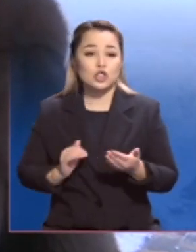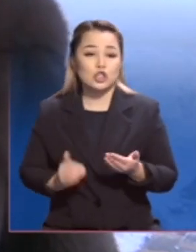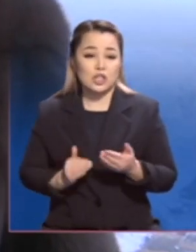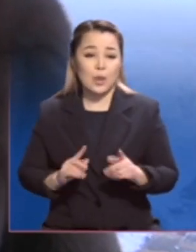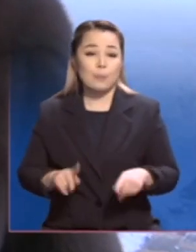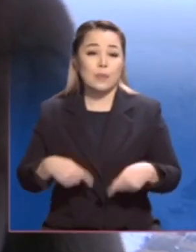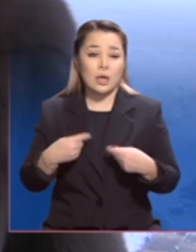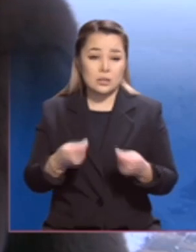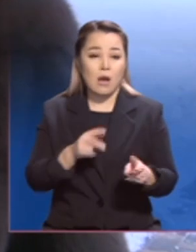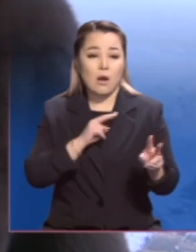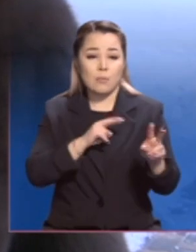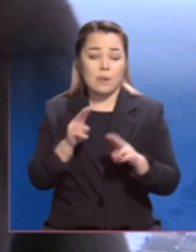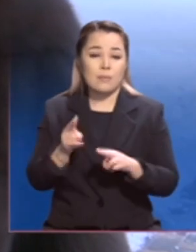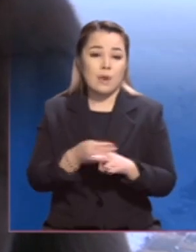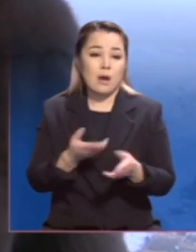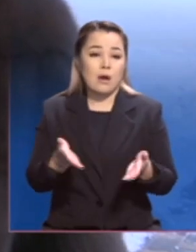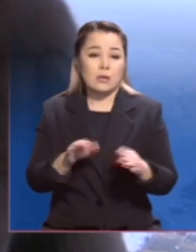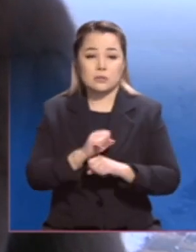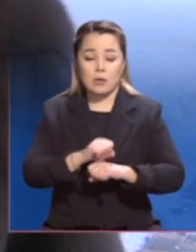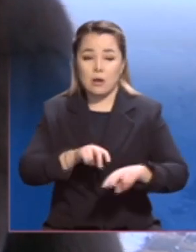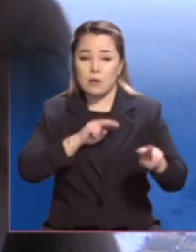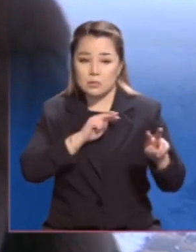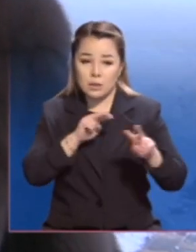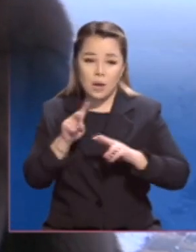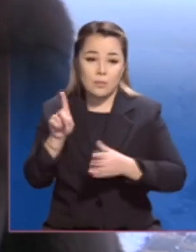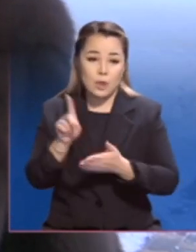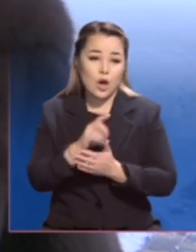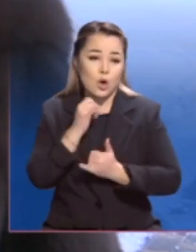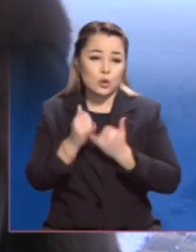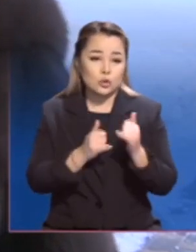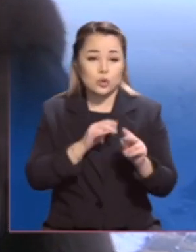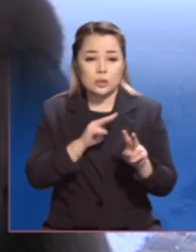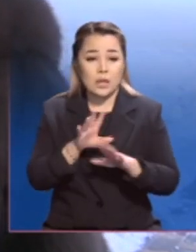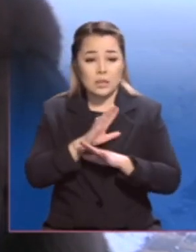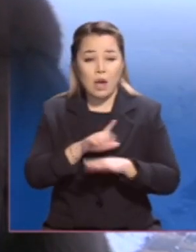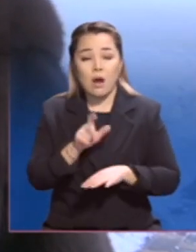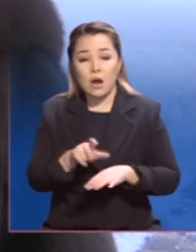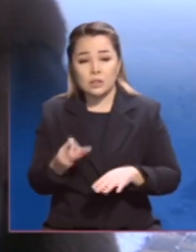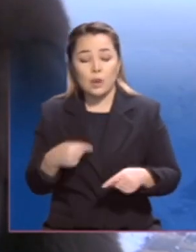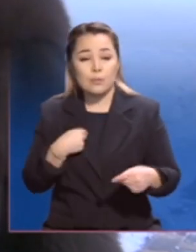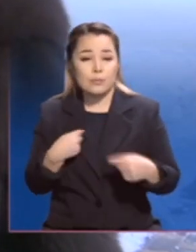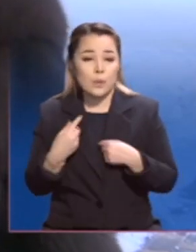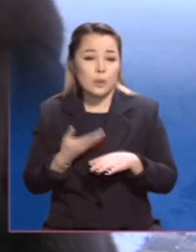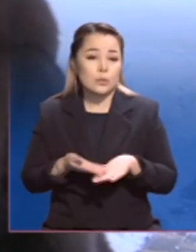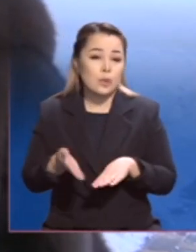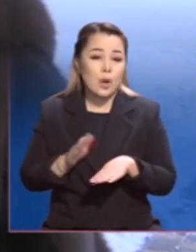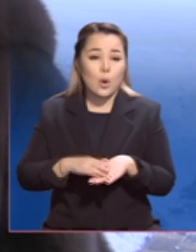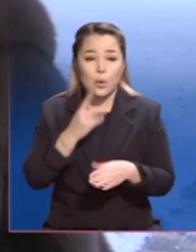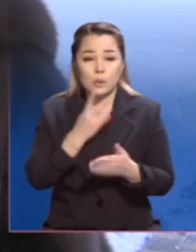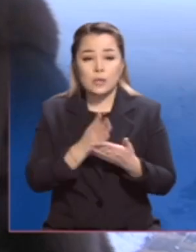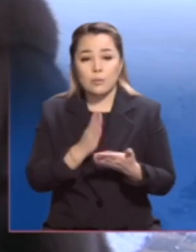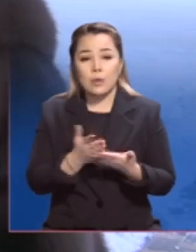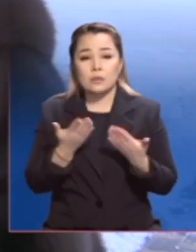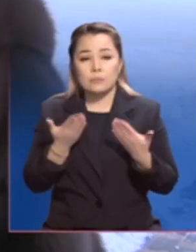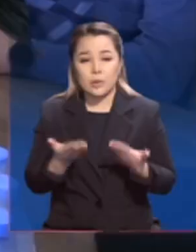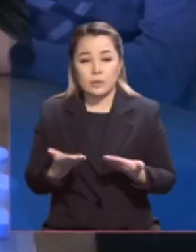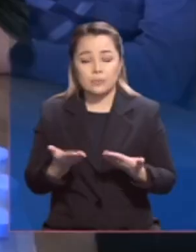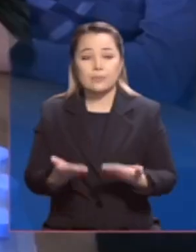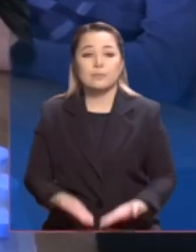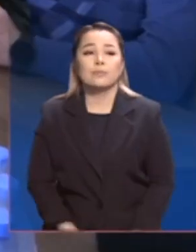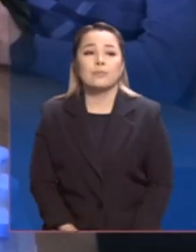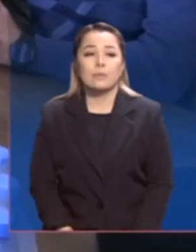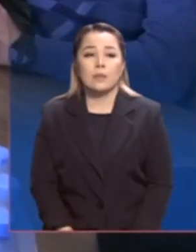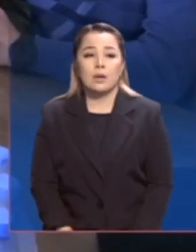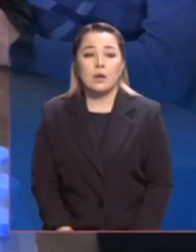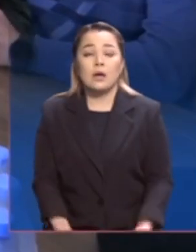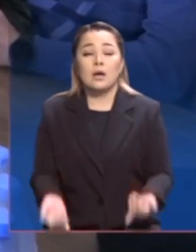меншікке берді екен, бақылауда ұстау керек қой. Олар күтіп ұстамағандықтан адам жылайтындай жағдайға тап болып отырмыз.